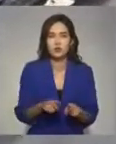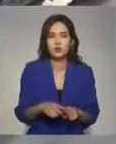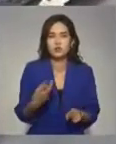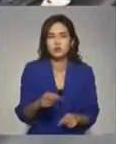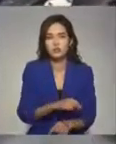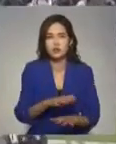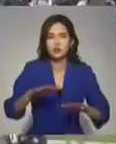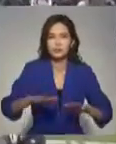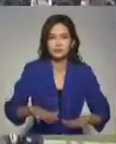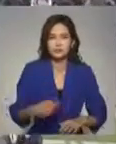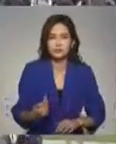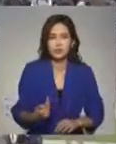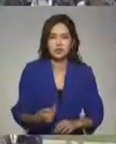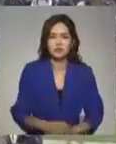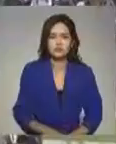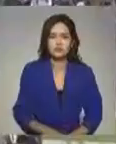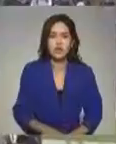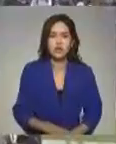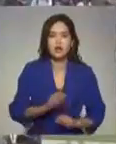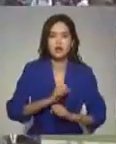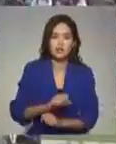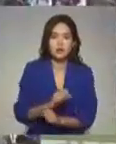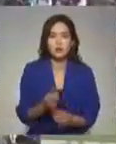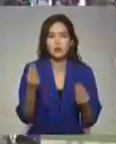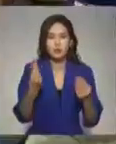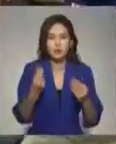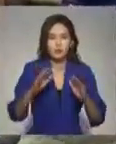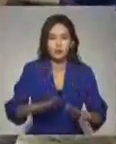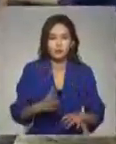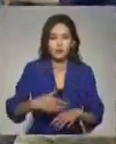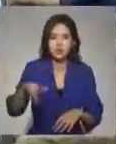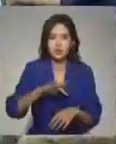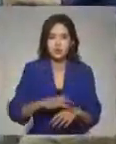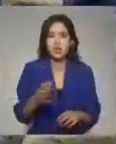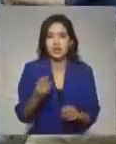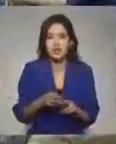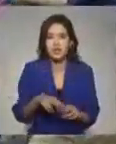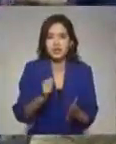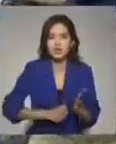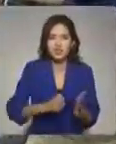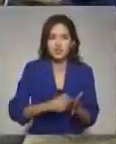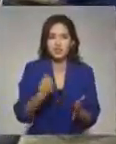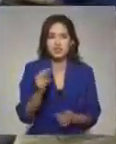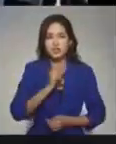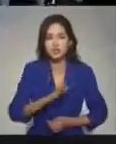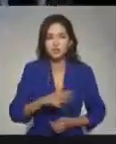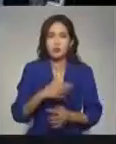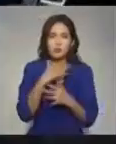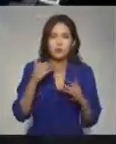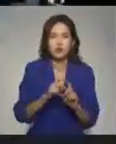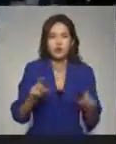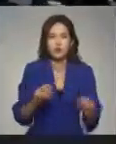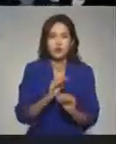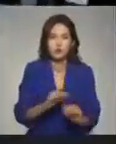на местах. Забастовку объявили 7 крупных профсоюзов страны. Из-за этого не работает около половины учителей начальных школ и детских